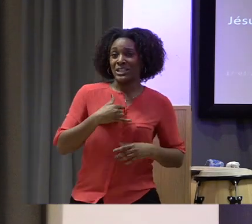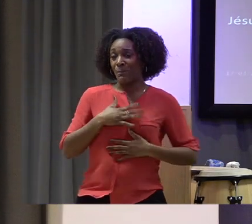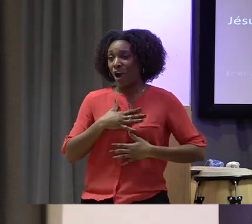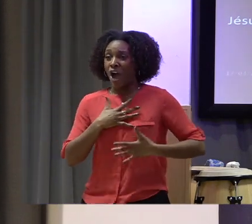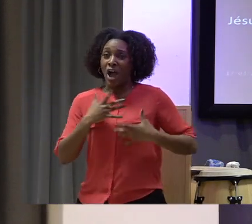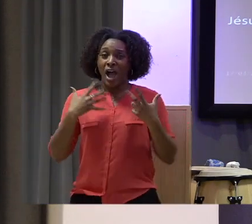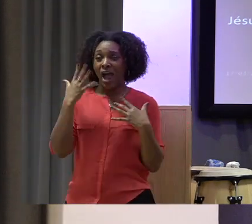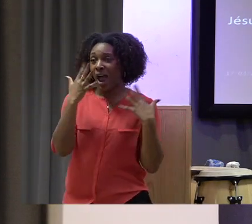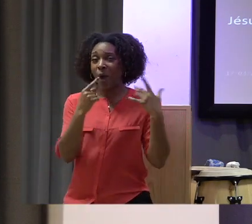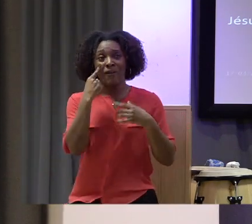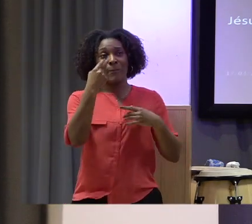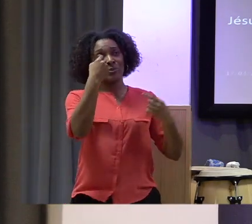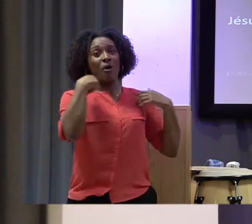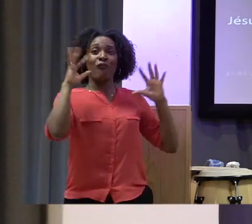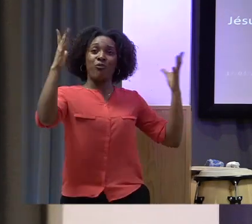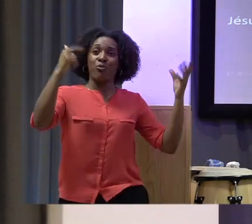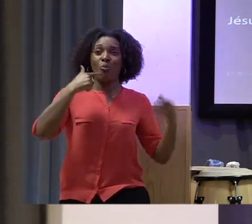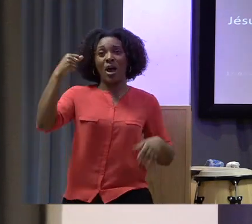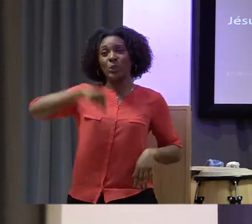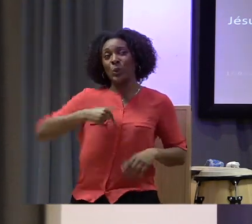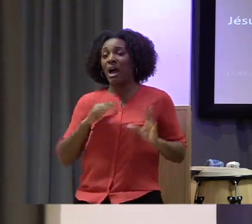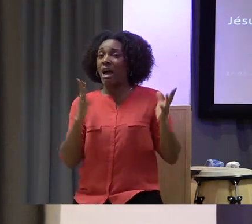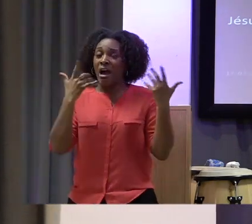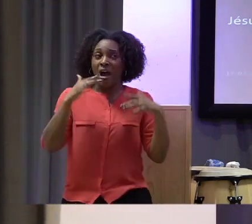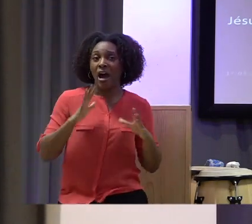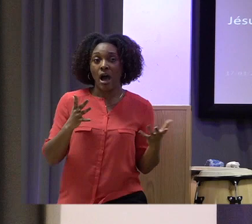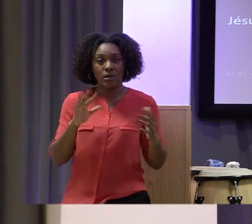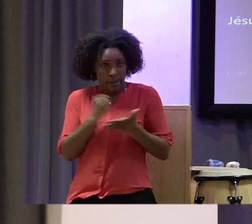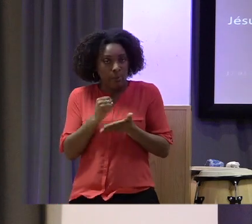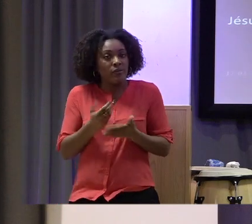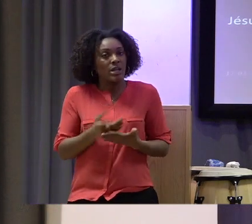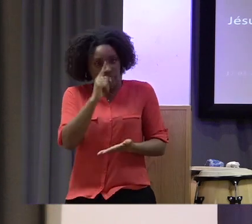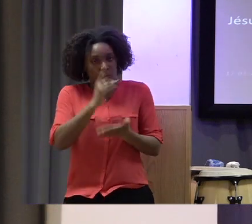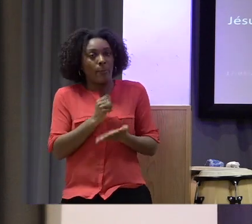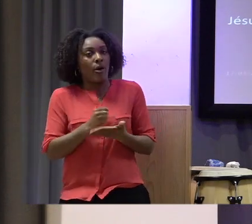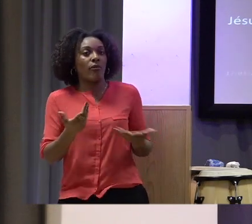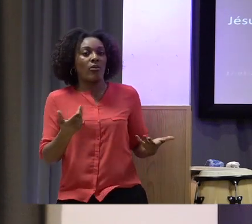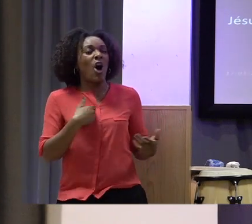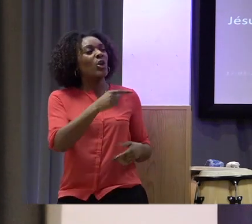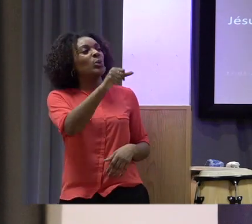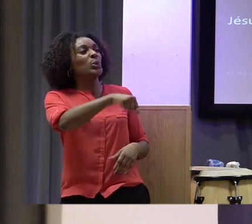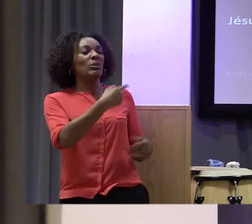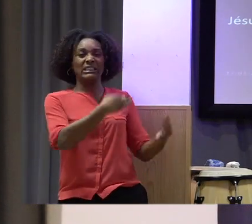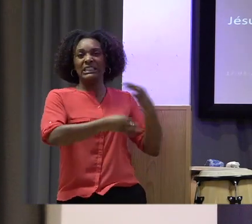au risque de passer pour le ringard de la bande, le gars complètement ou la fille complètement démodée.